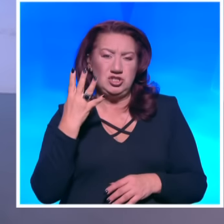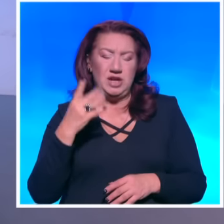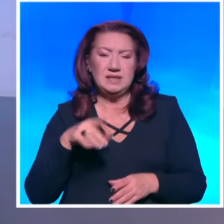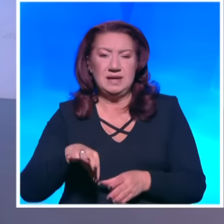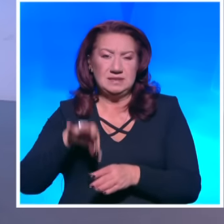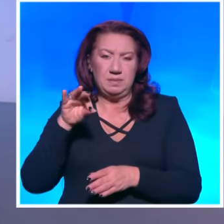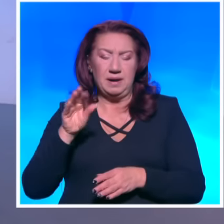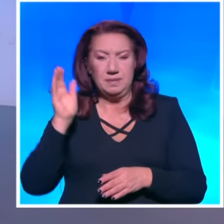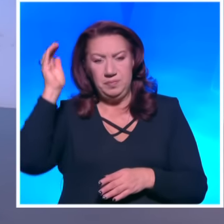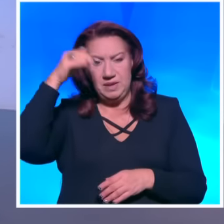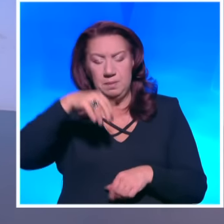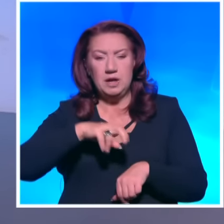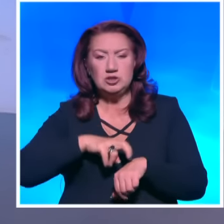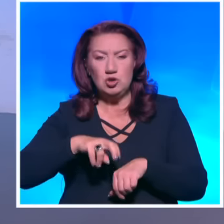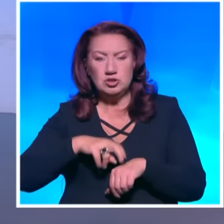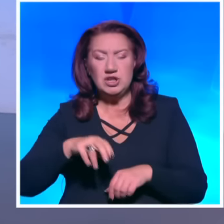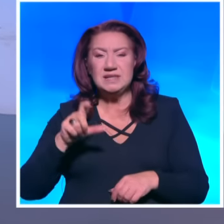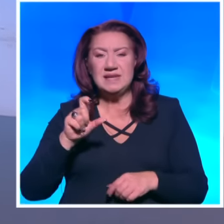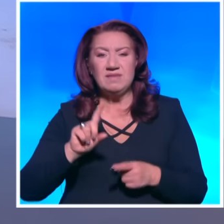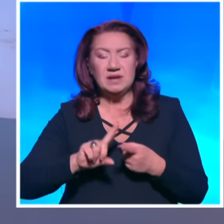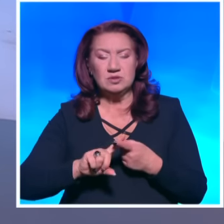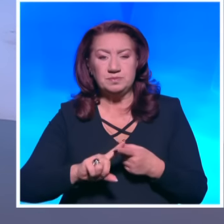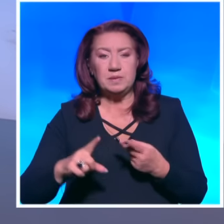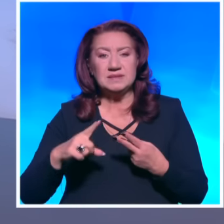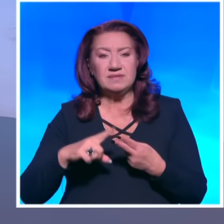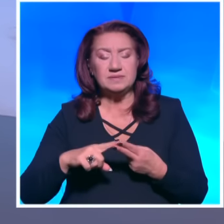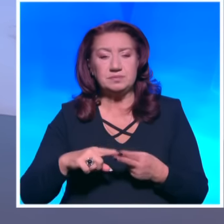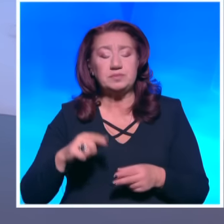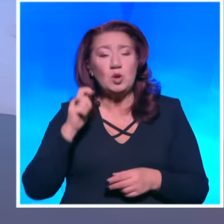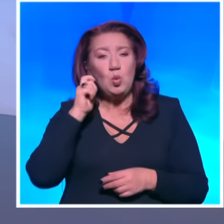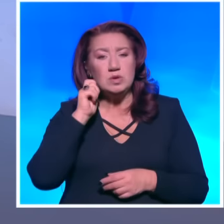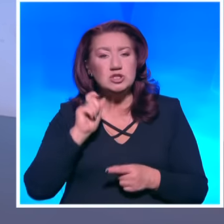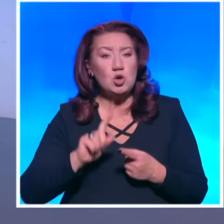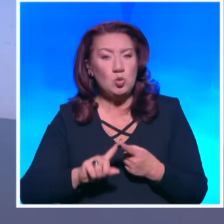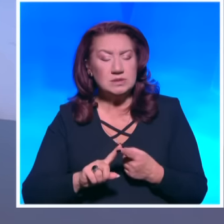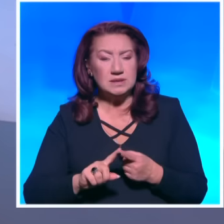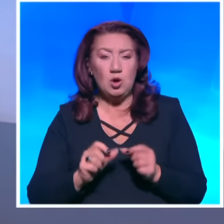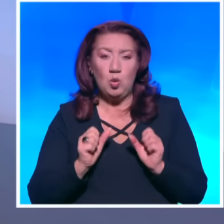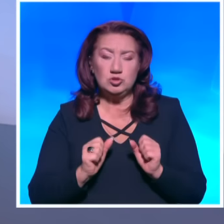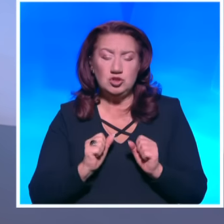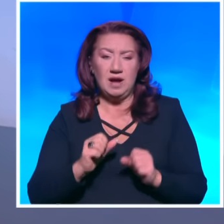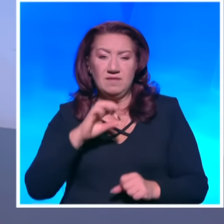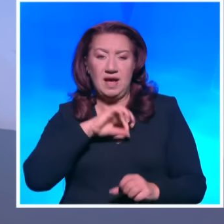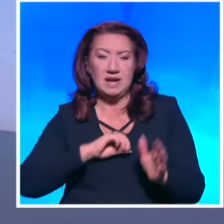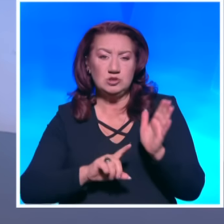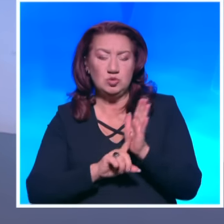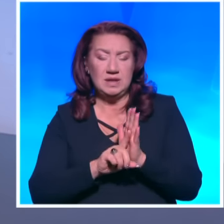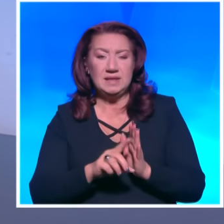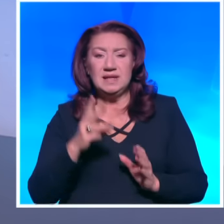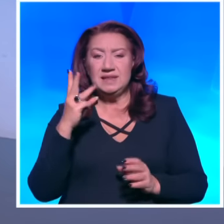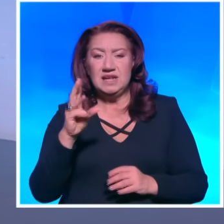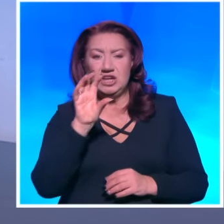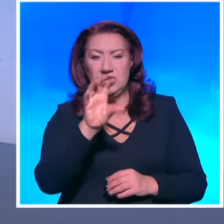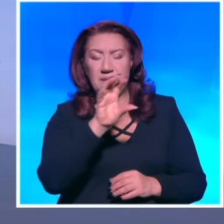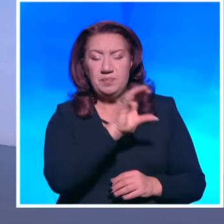на Тръмп. Това са Джорджия, Северна Каролина, Пенсилвания и Уисконсин. Очакват се резултатите в останалите 3 щата –